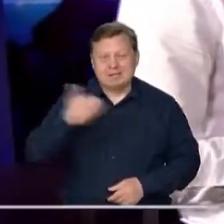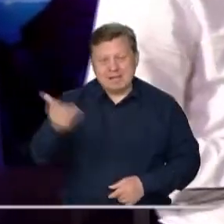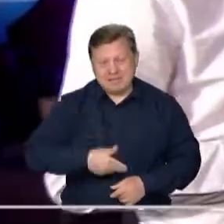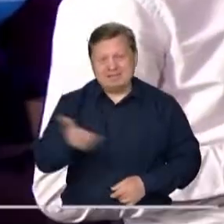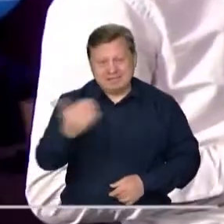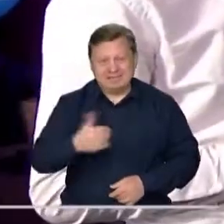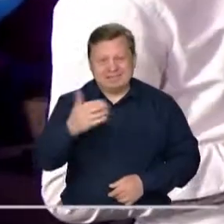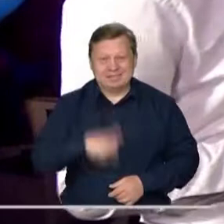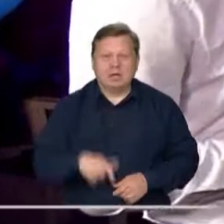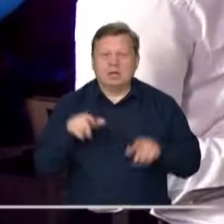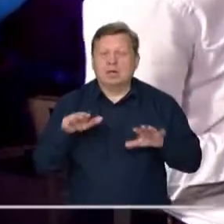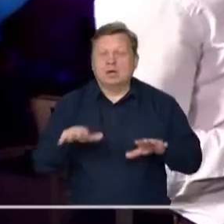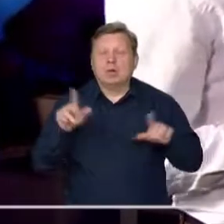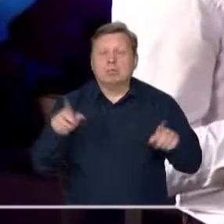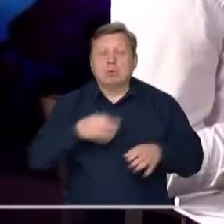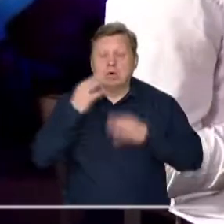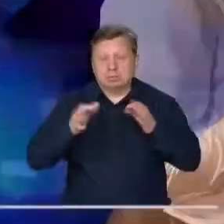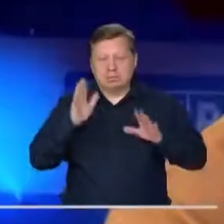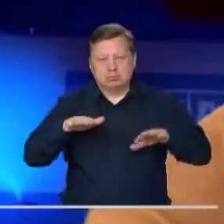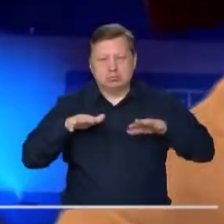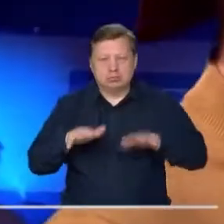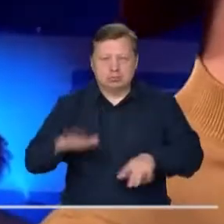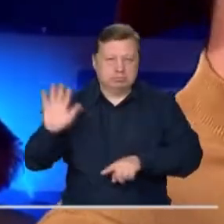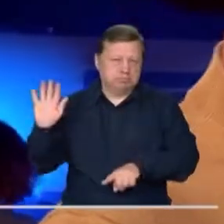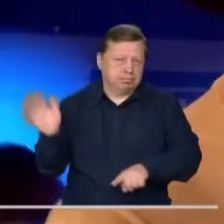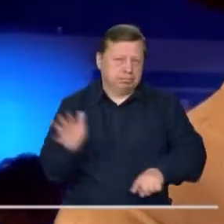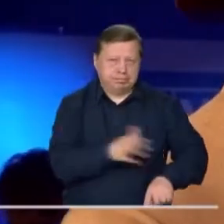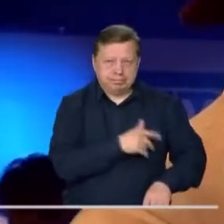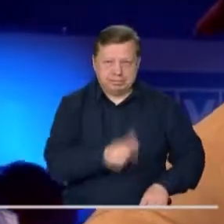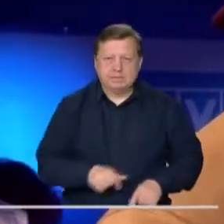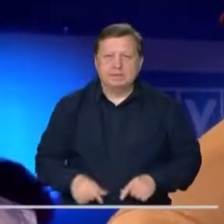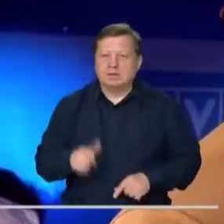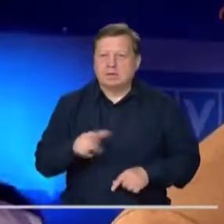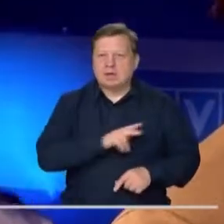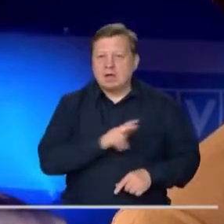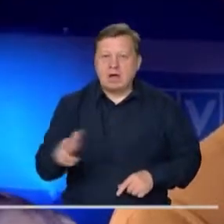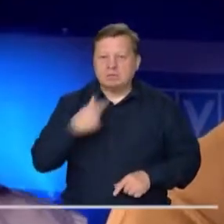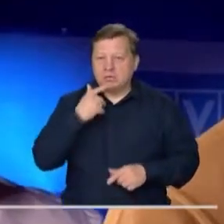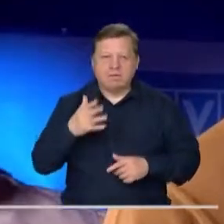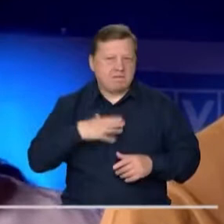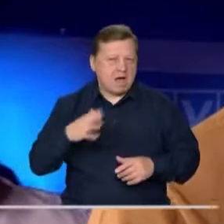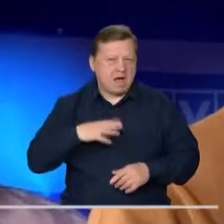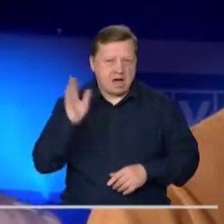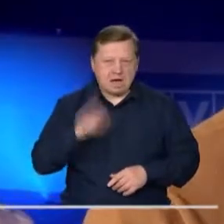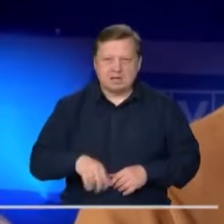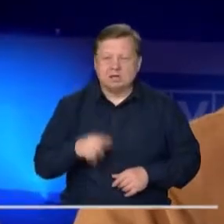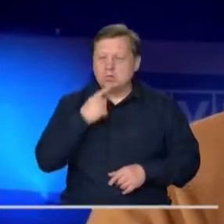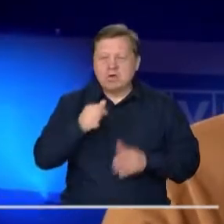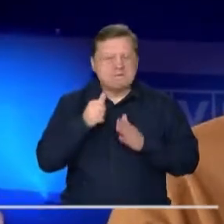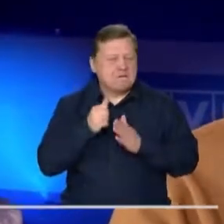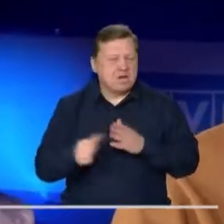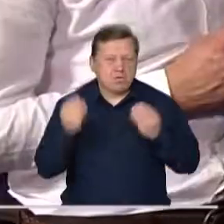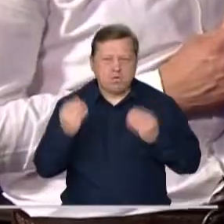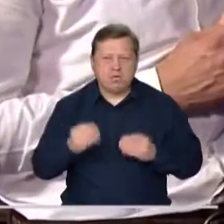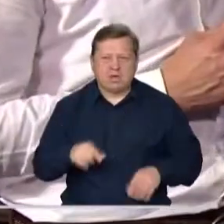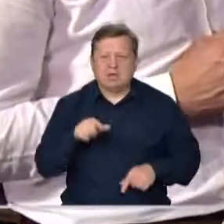Tych piosenek jest dzisiaj naprawdę multum i każda ma każde coś. Każde wykonanie. Tak, byliśmy na próbach, słuchaliśmy, naprawdę jest wyjątkowe. Ten koncert